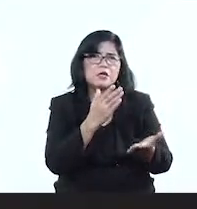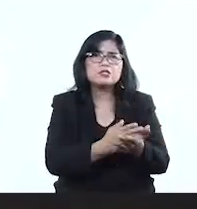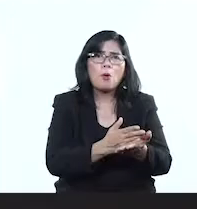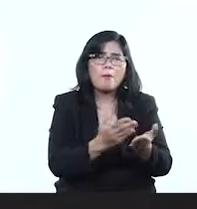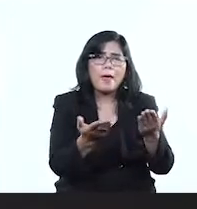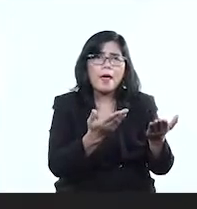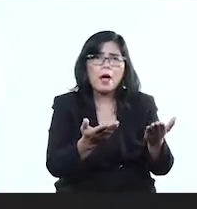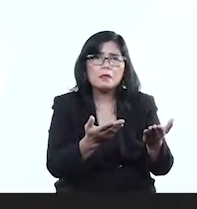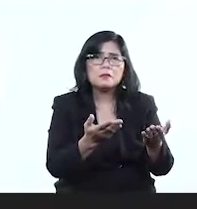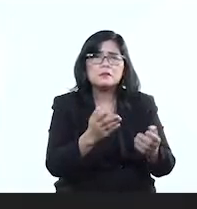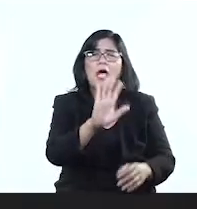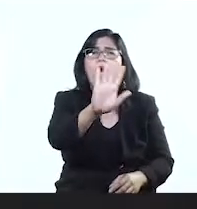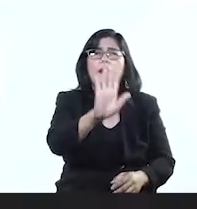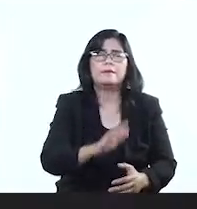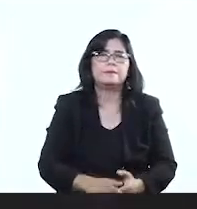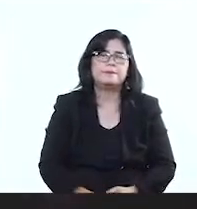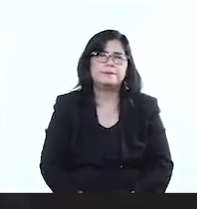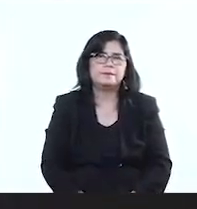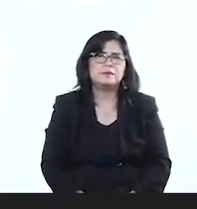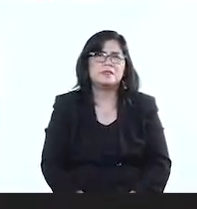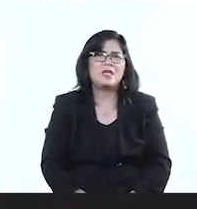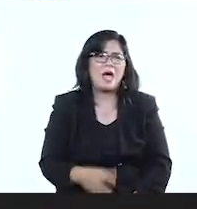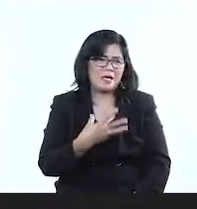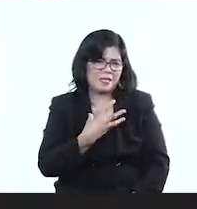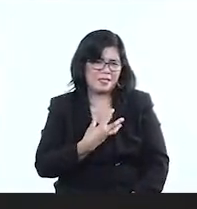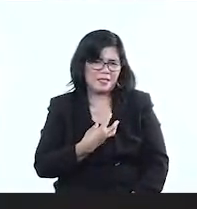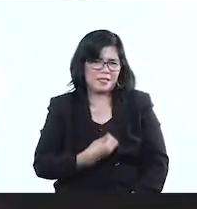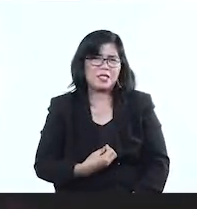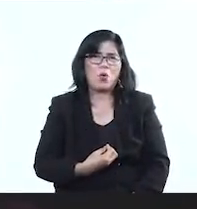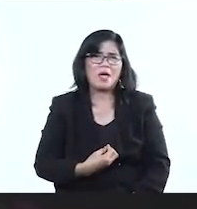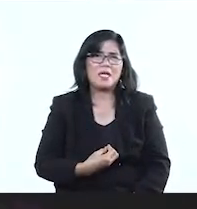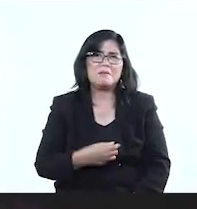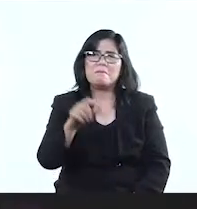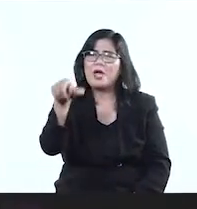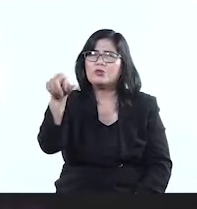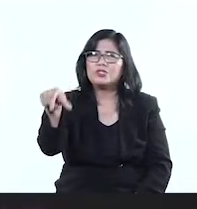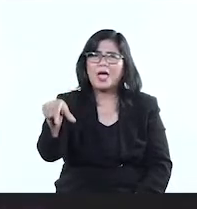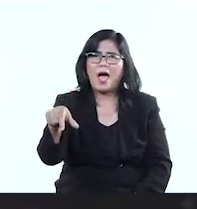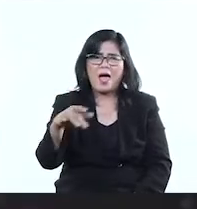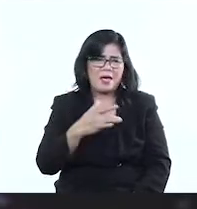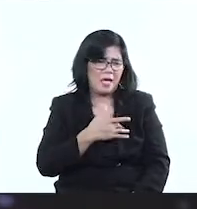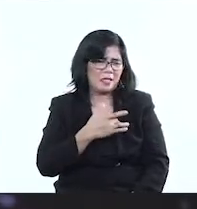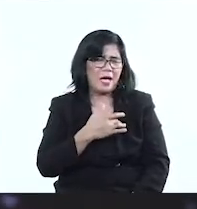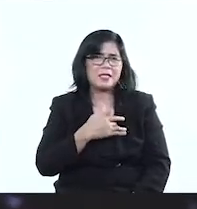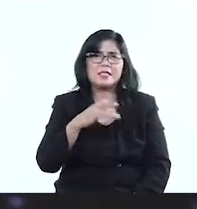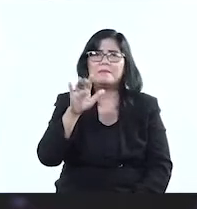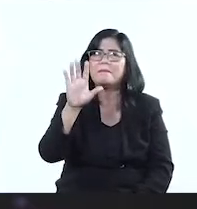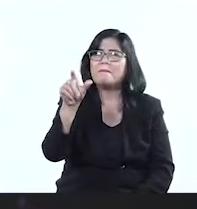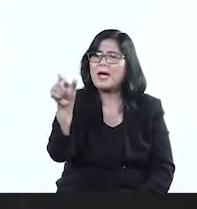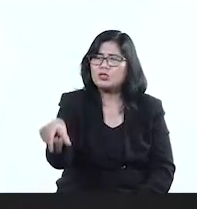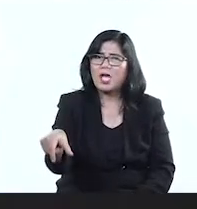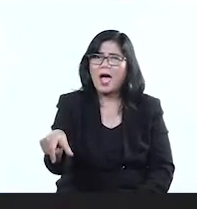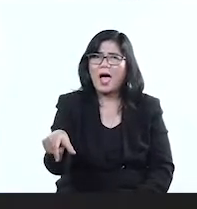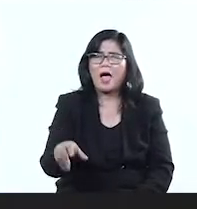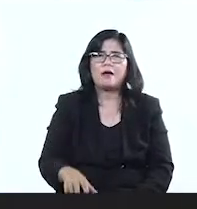itu Hai Kanada sewain saya kan manusia Hai Yang nyakitin cewek manusia Hai